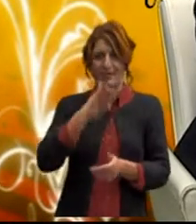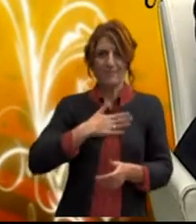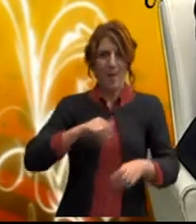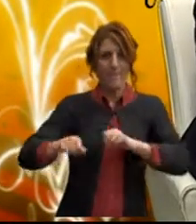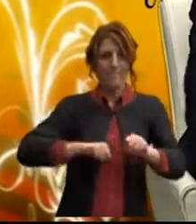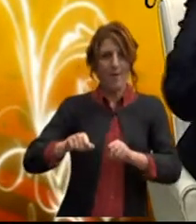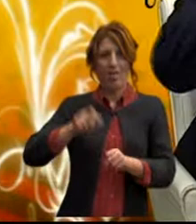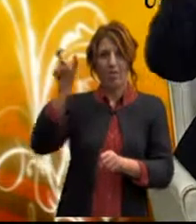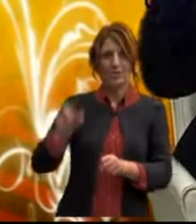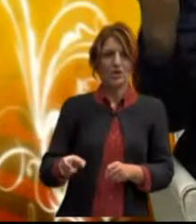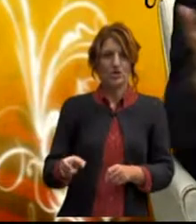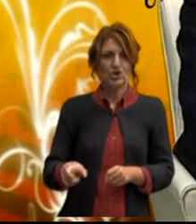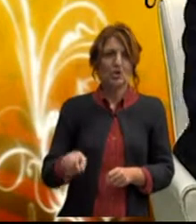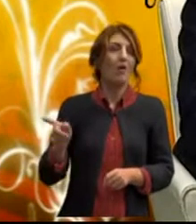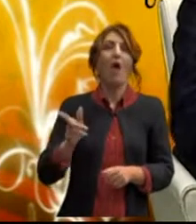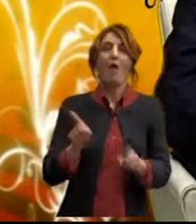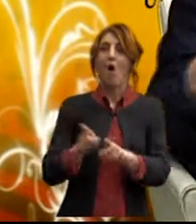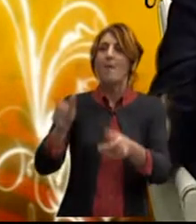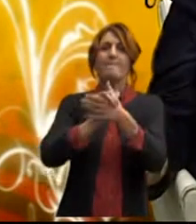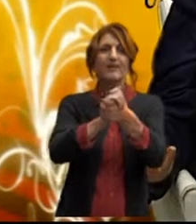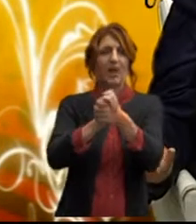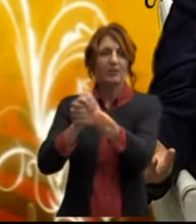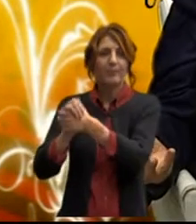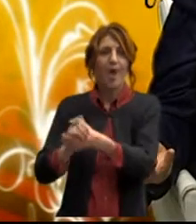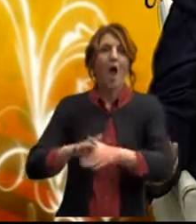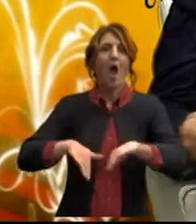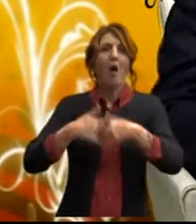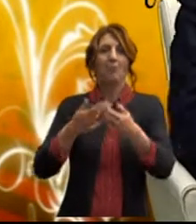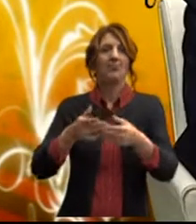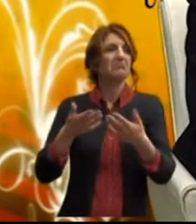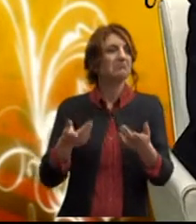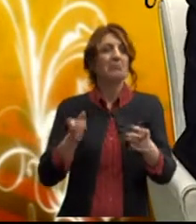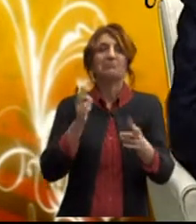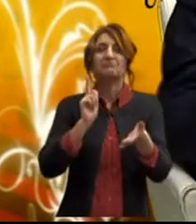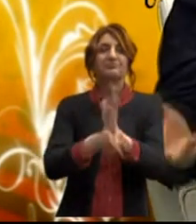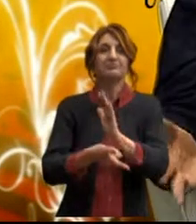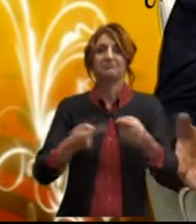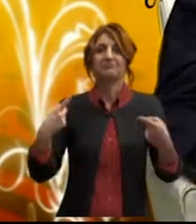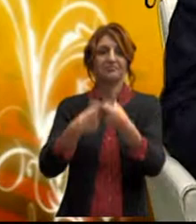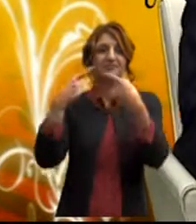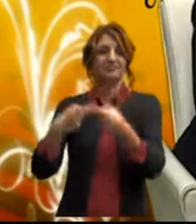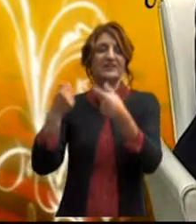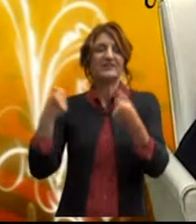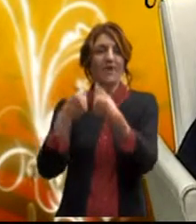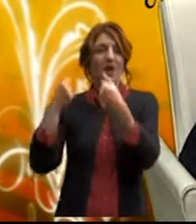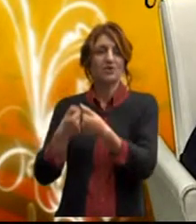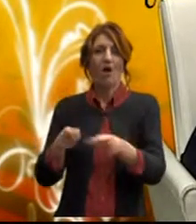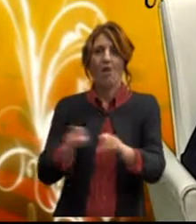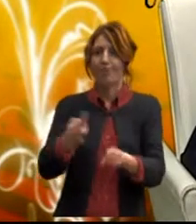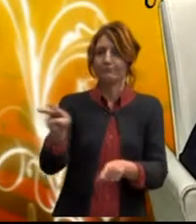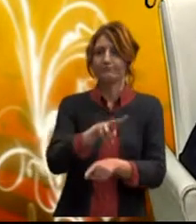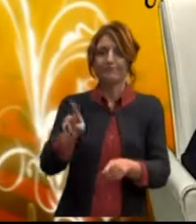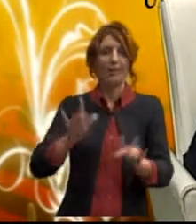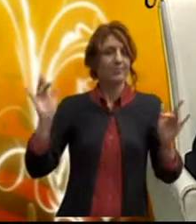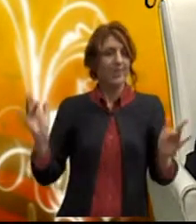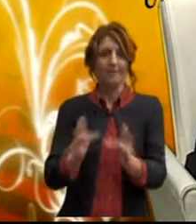Dakle, oni su najprije veliki prijatelji, a onda se sa lakoćom posvade i postaju veliki neprijatelji. Da su